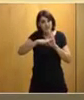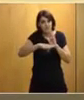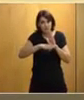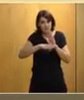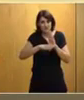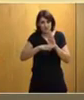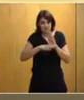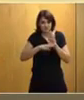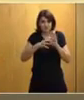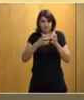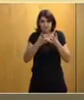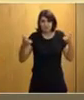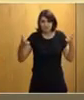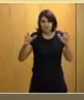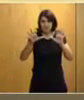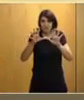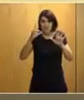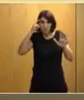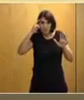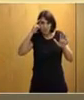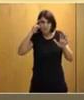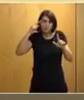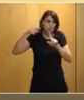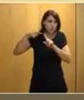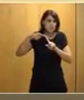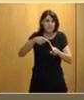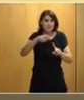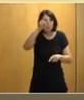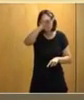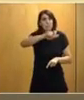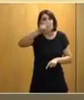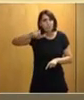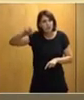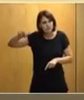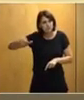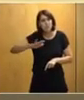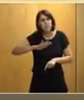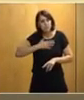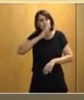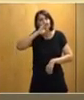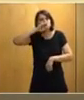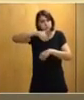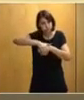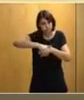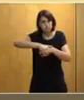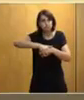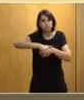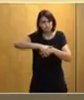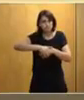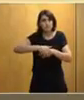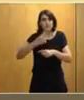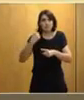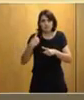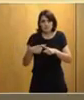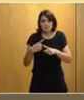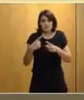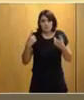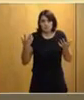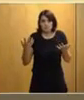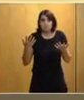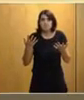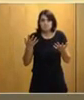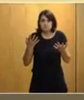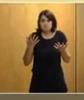'adherència d'aquestes quarantenes en un període o en uns dies en què el risc de contagi baixa